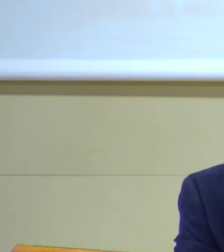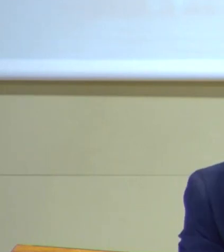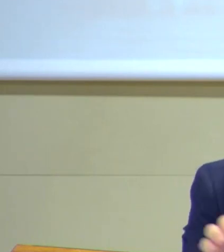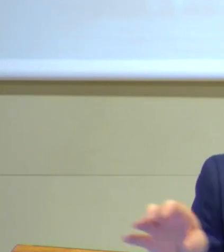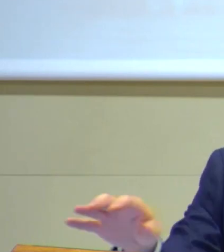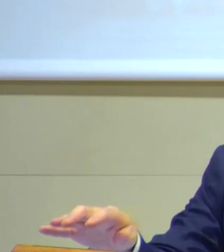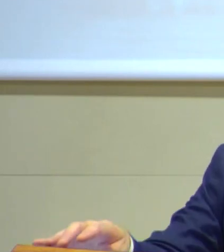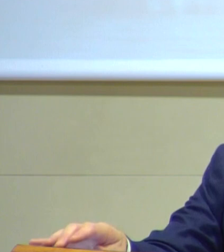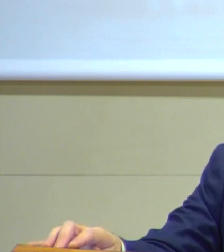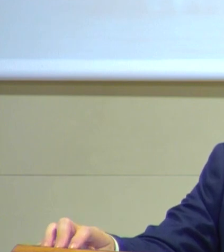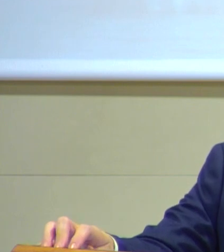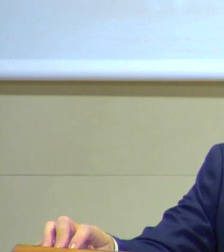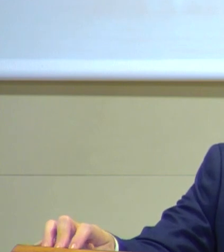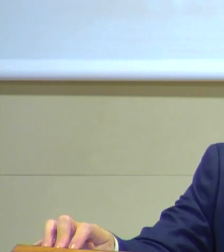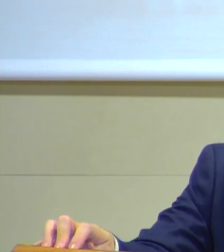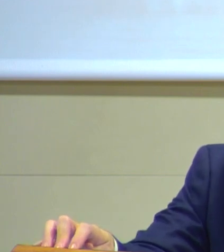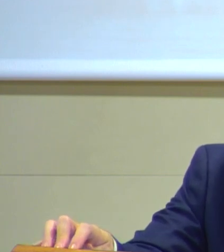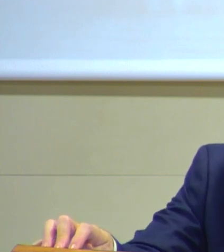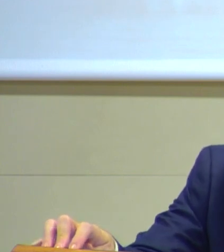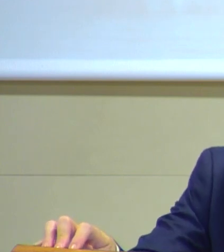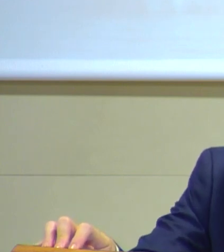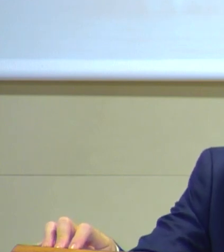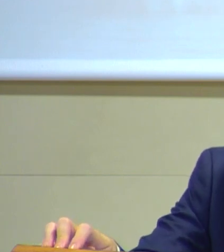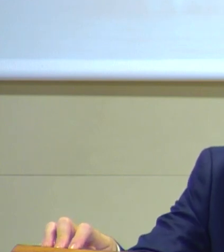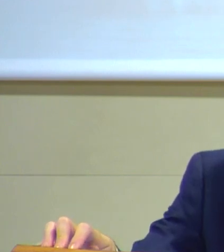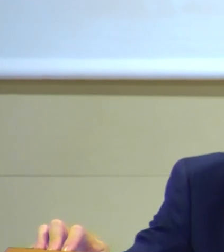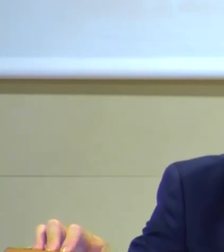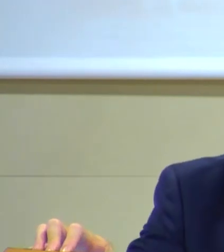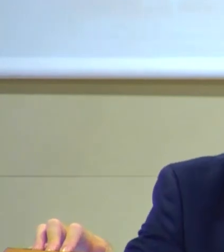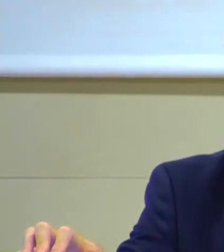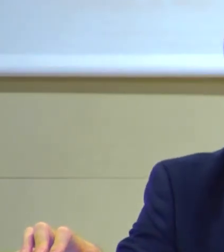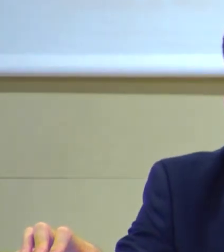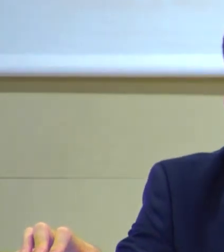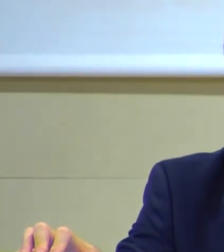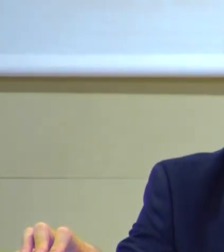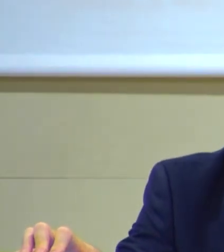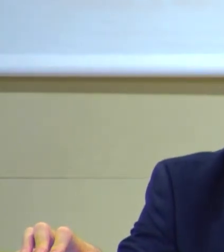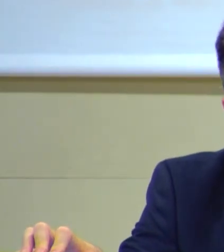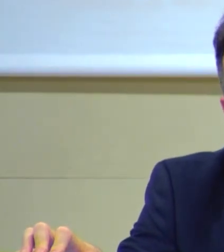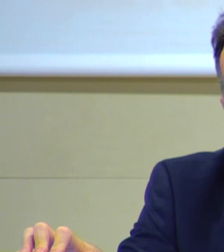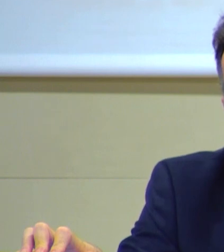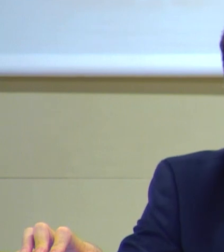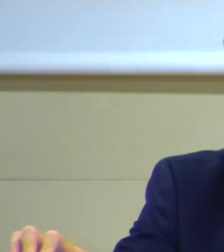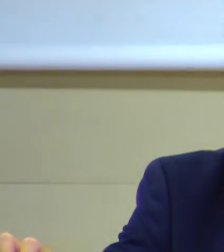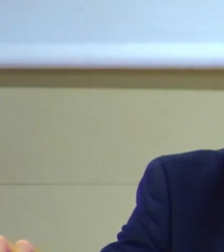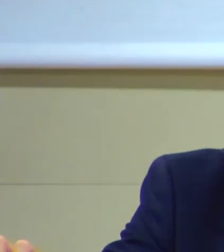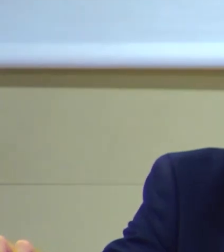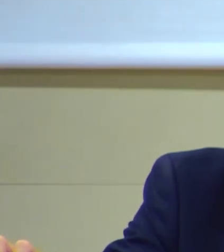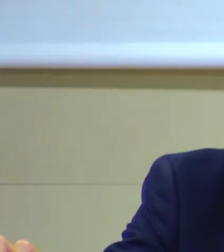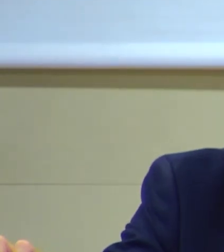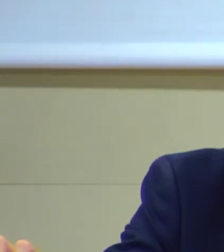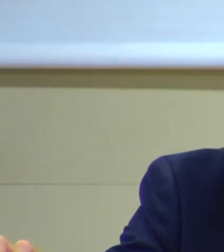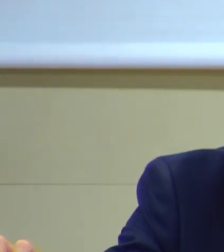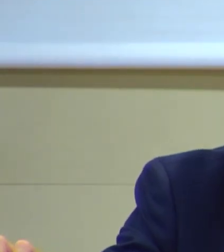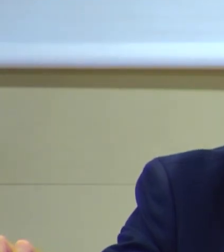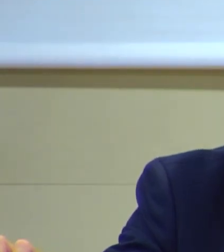commission et ben on vous fera passer la réponse en dehors sinon comment ça va les commissions je réponds avec apache sinon vous pouvez le trouver sur internet